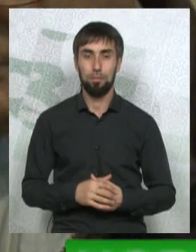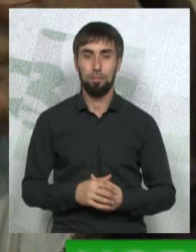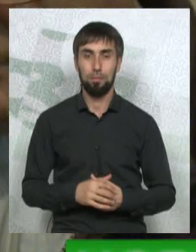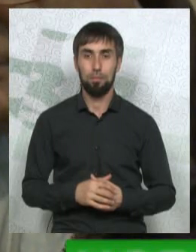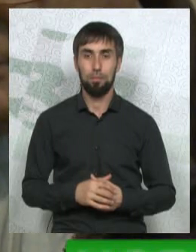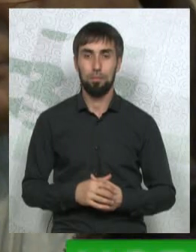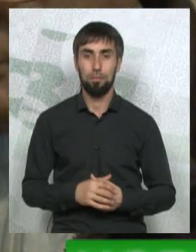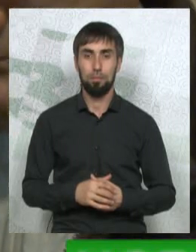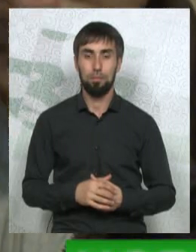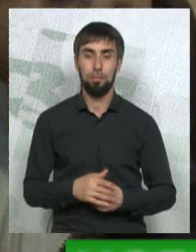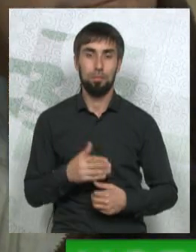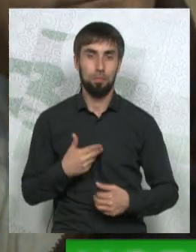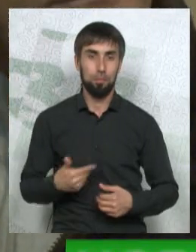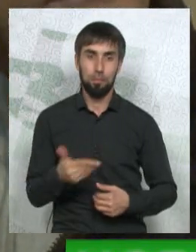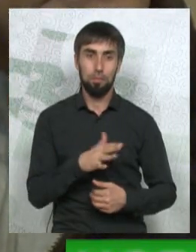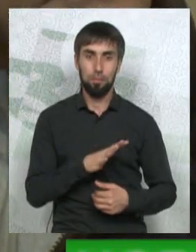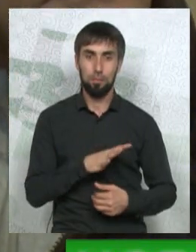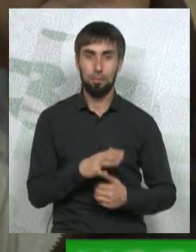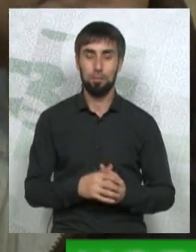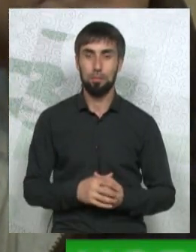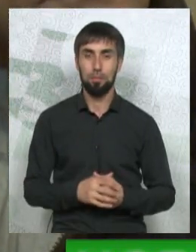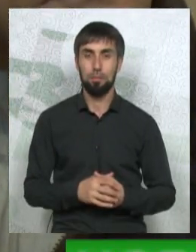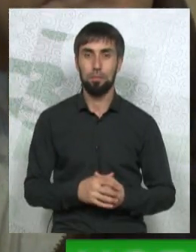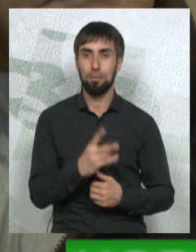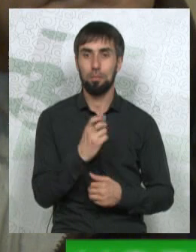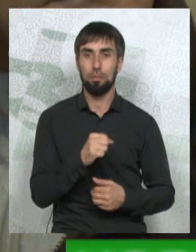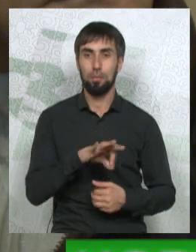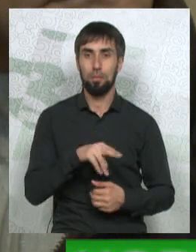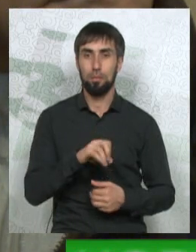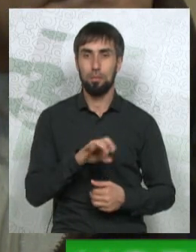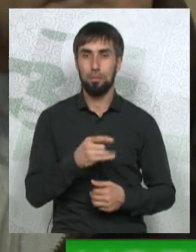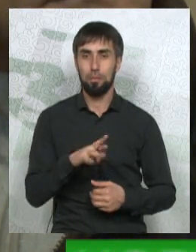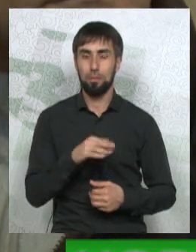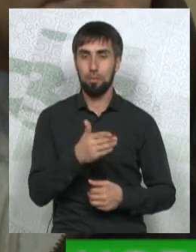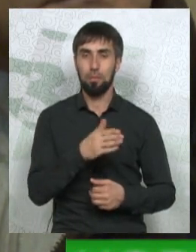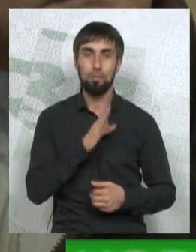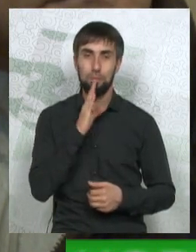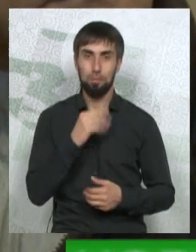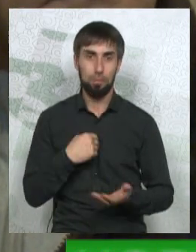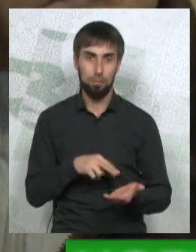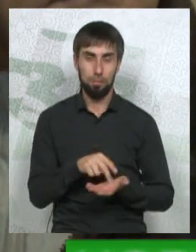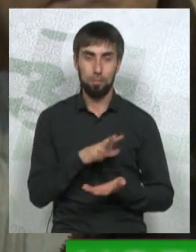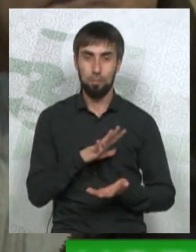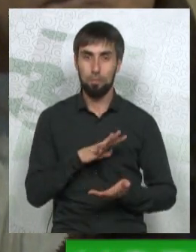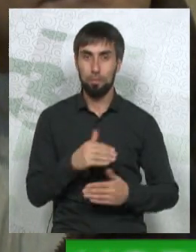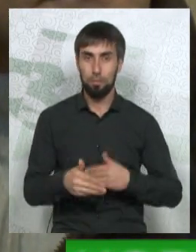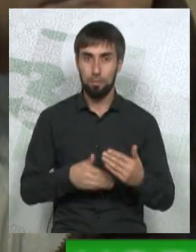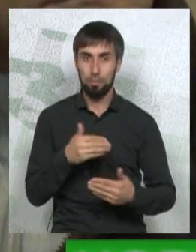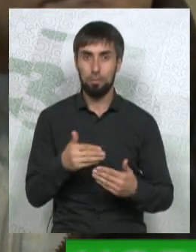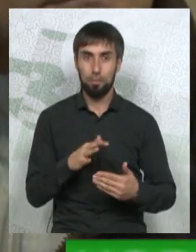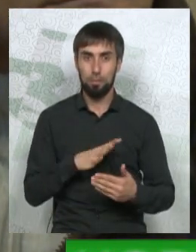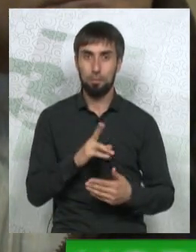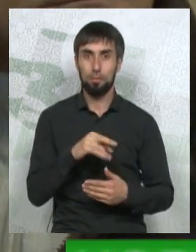мы были один в Анчере, на операции были. Мы пошли утром, чтобы